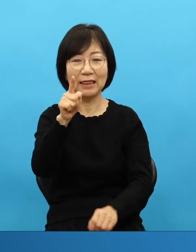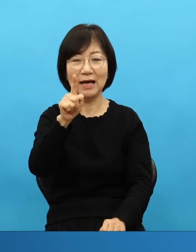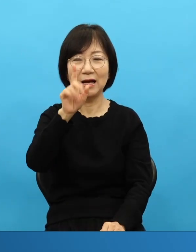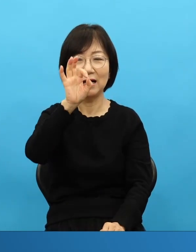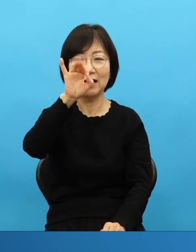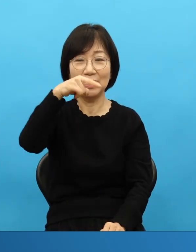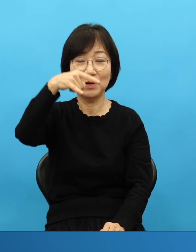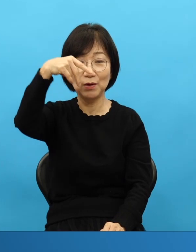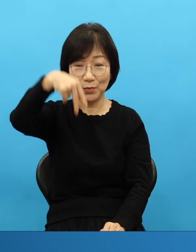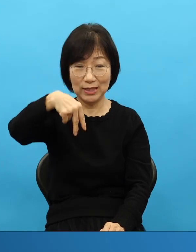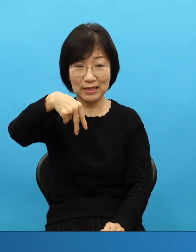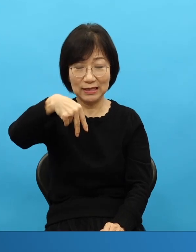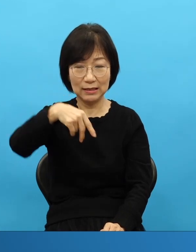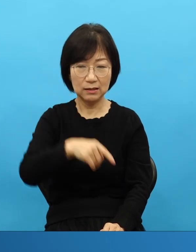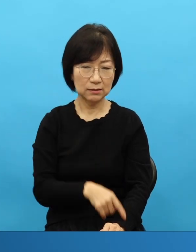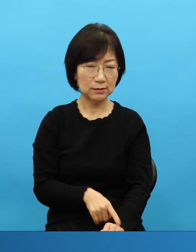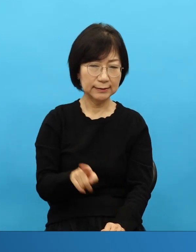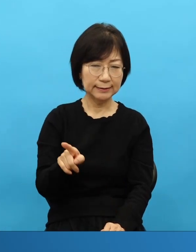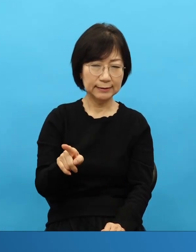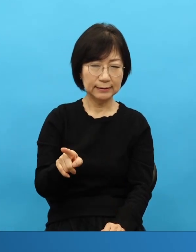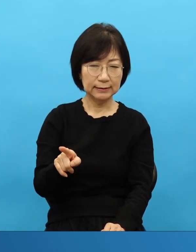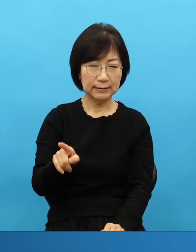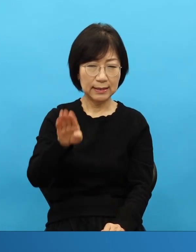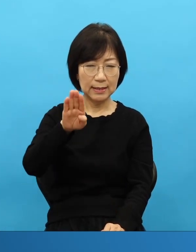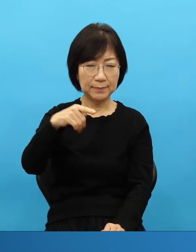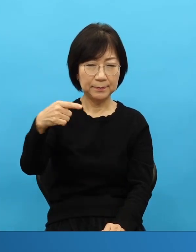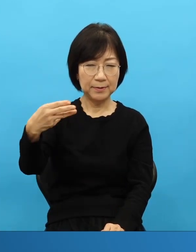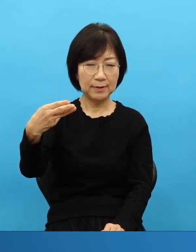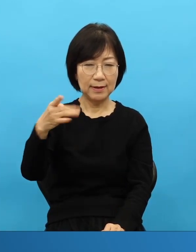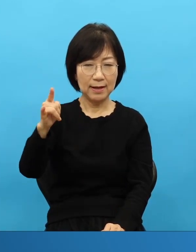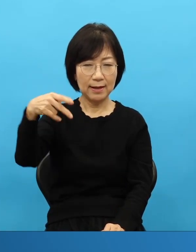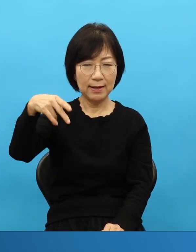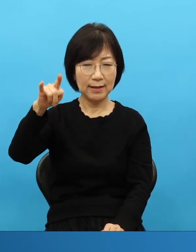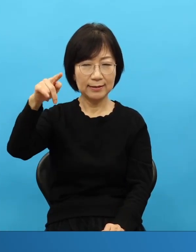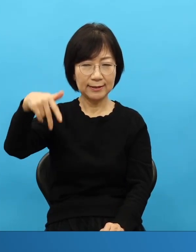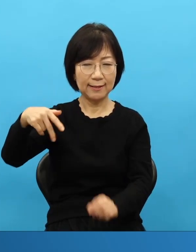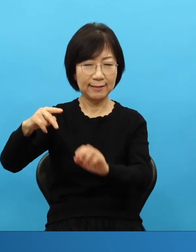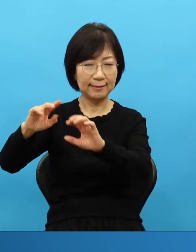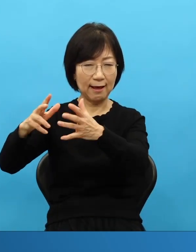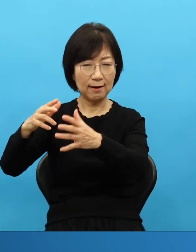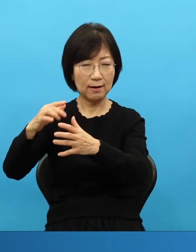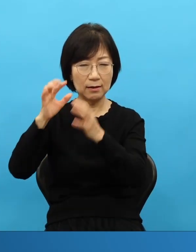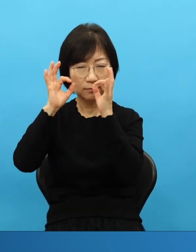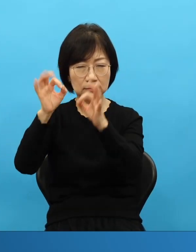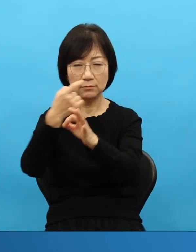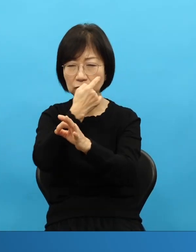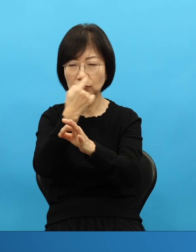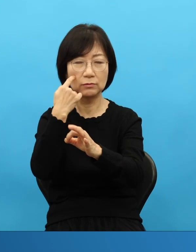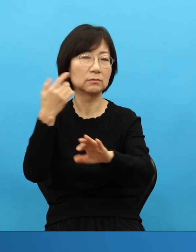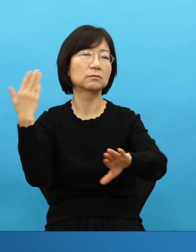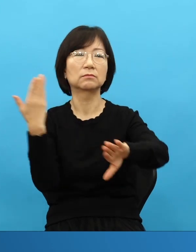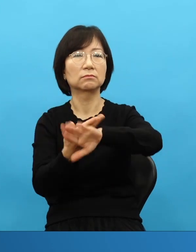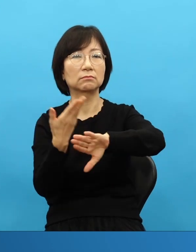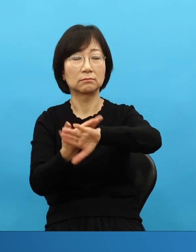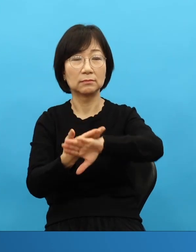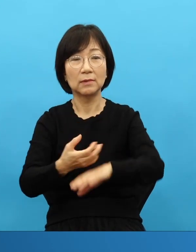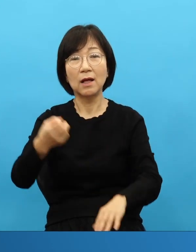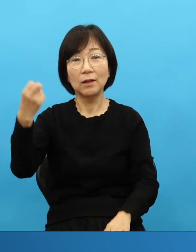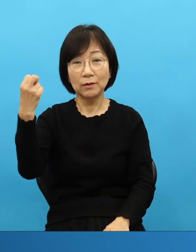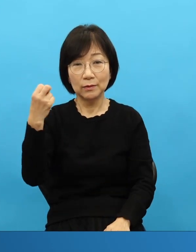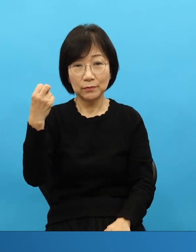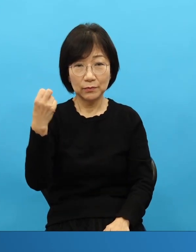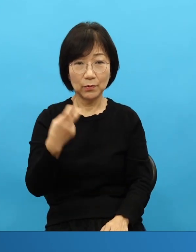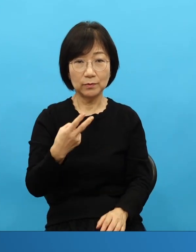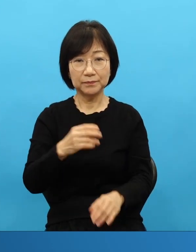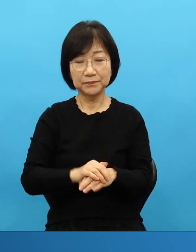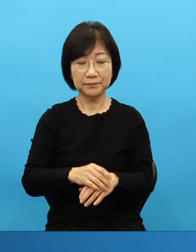달랐어요. And the way he viewed Philistia was different. 이새의 생각 보세요. Look at Jesse's thoughts. 사무엘상 17장